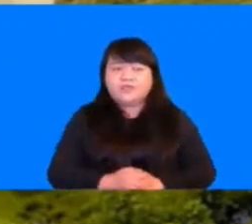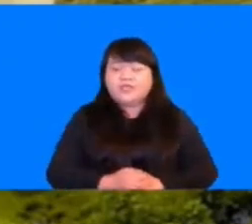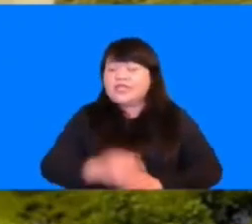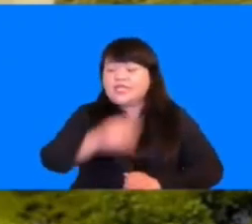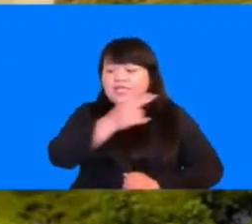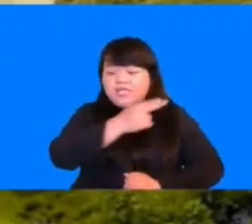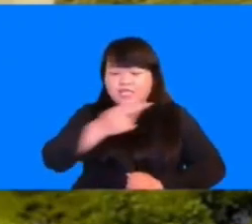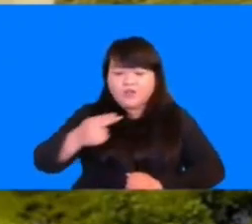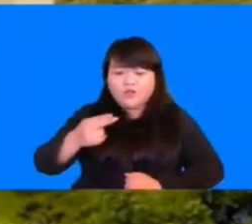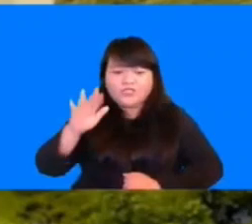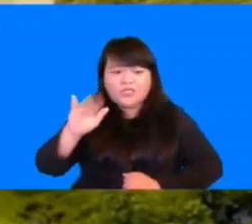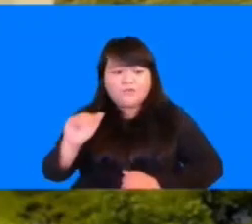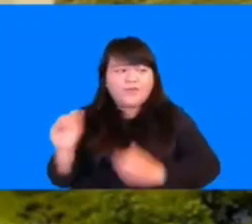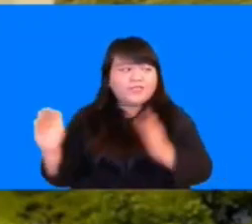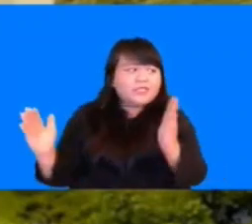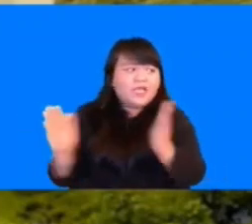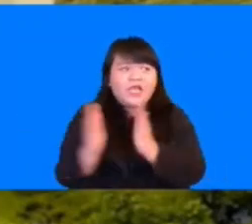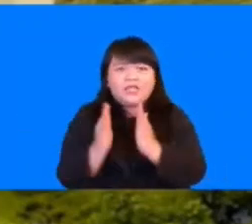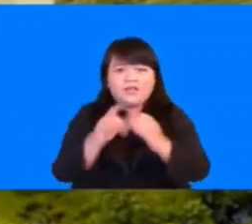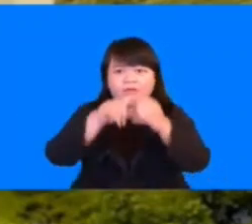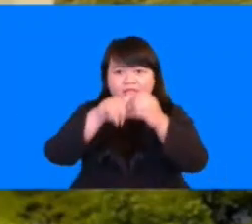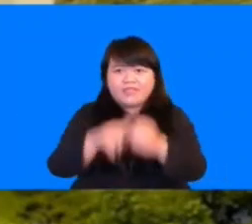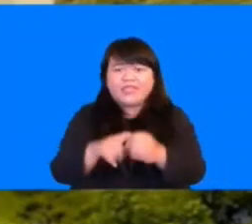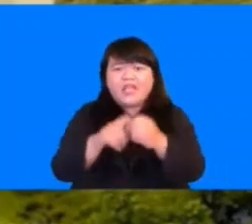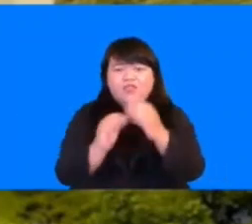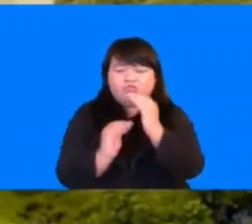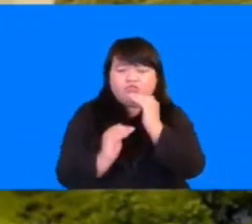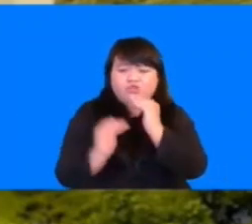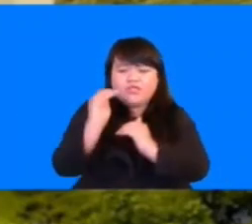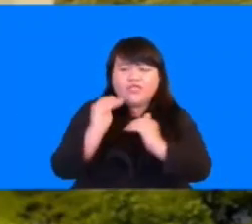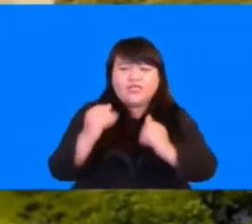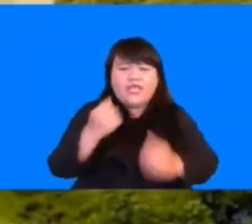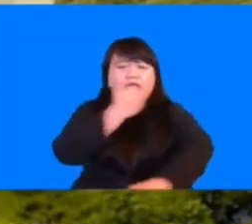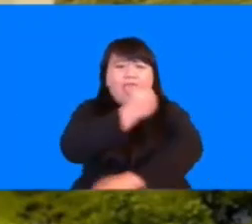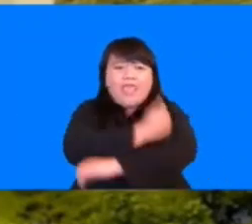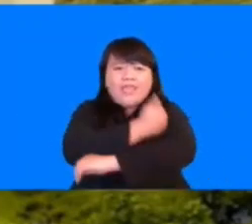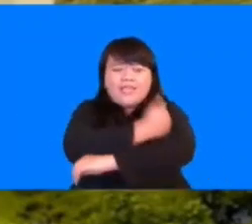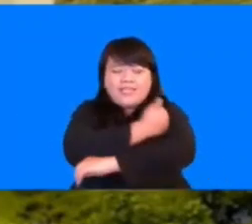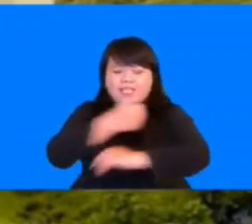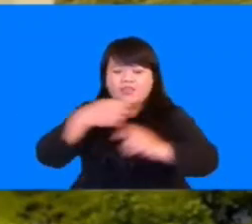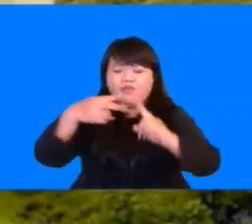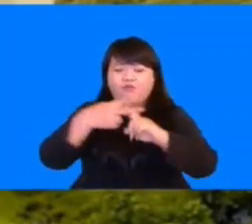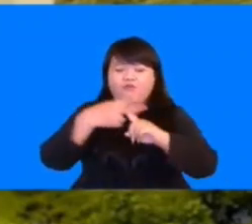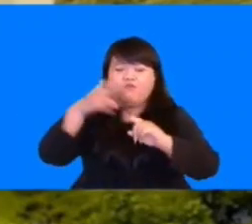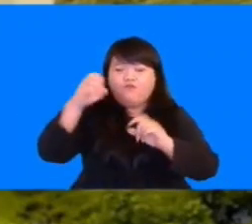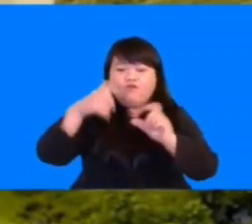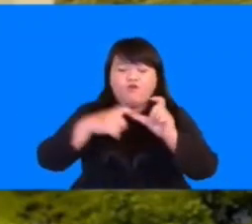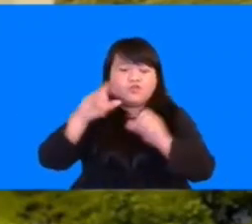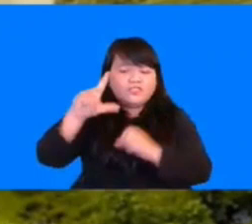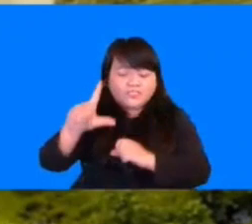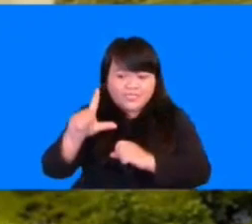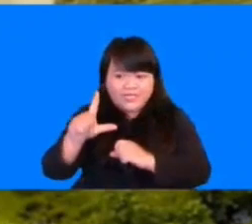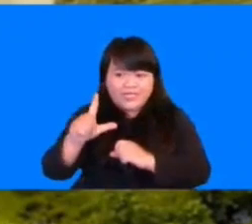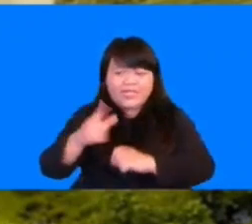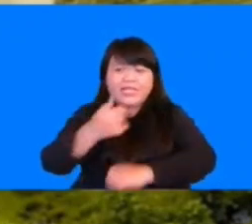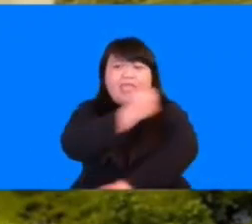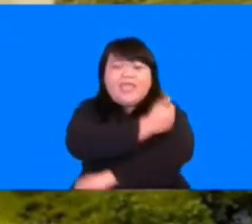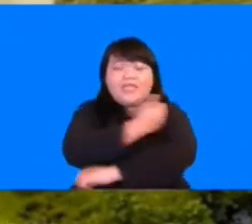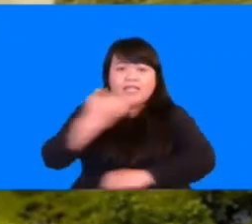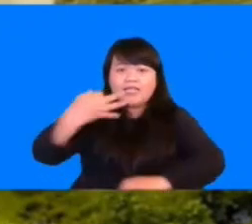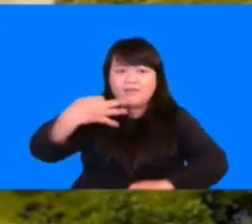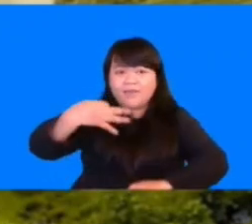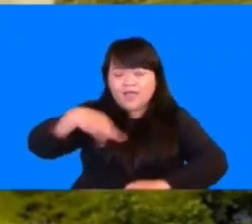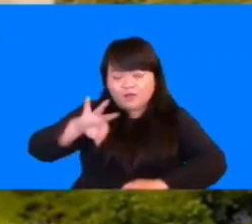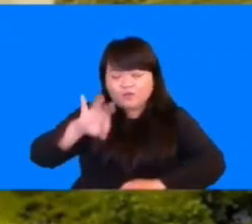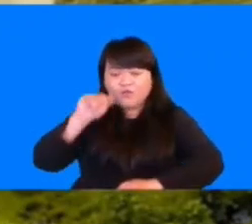Indonesia juga masih dihadapkan pada ketergantungan yang tinggi pada energi fosil. Pangsa energi baru dan terbarukan kita